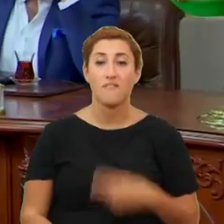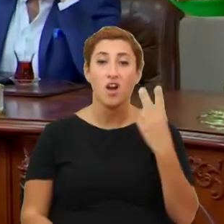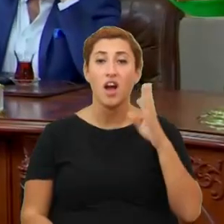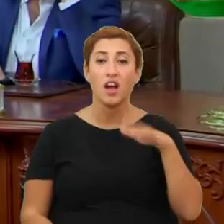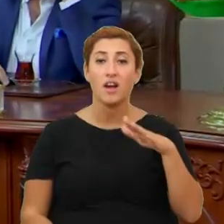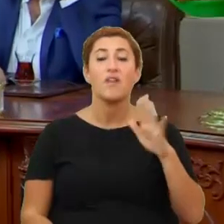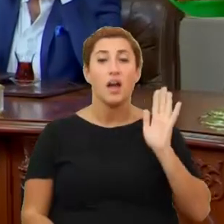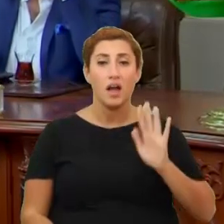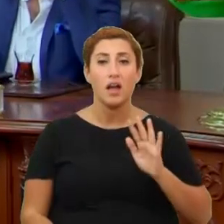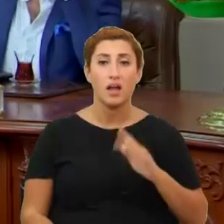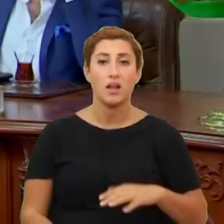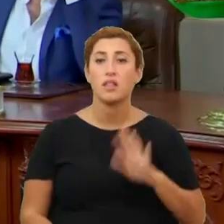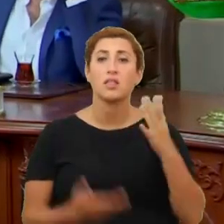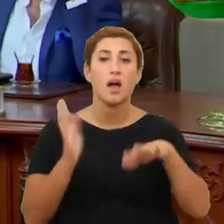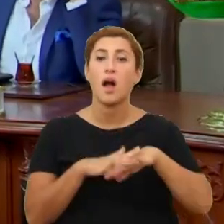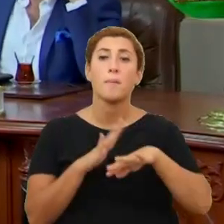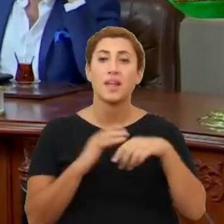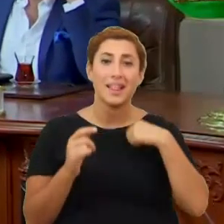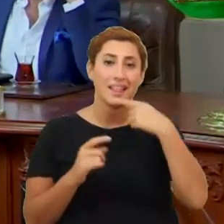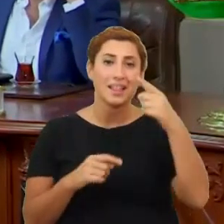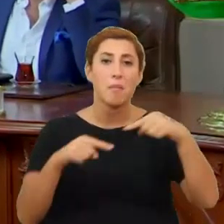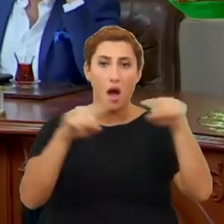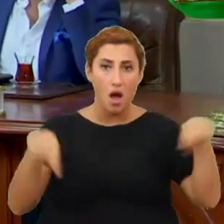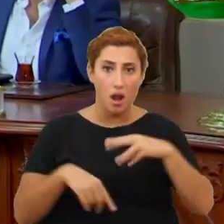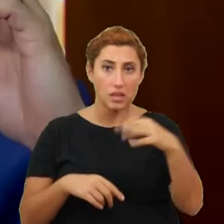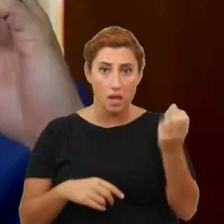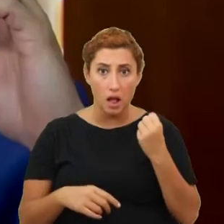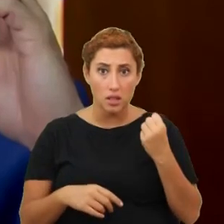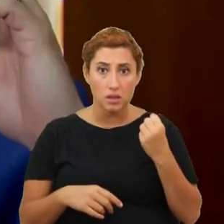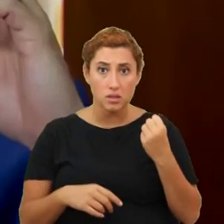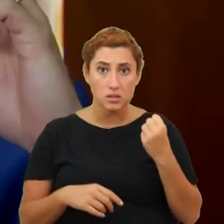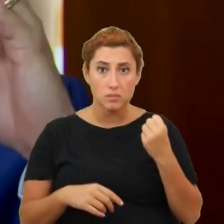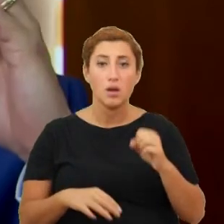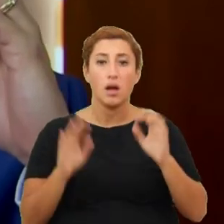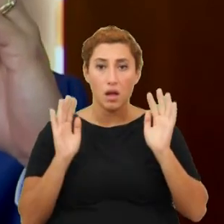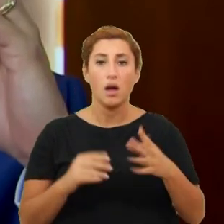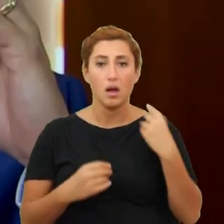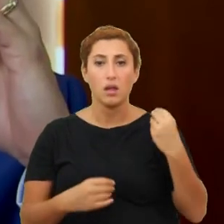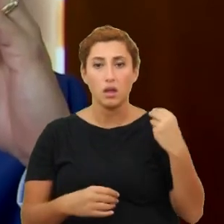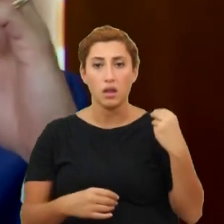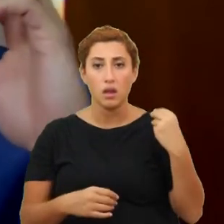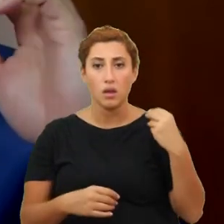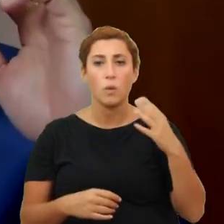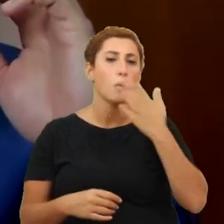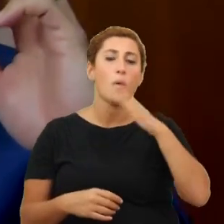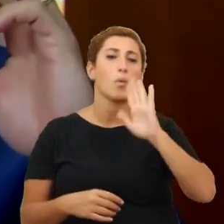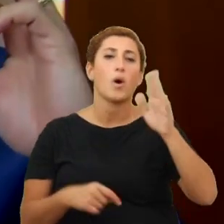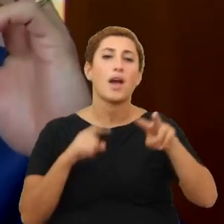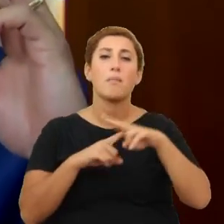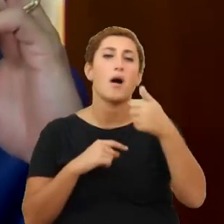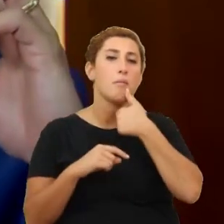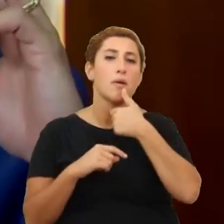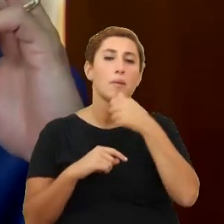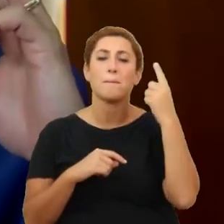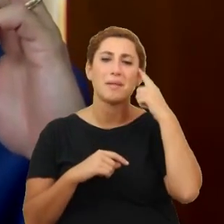Vakıf, ha? Ne yaptınız dediğim araziyi aldınız mı? Ha, iyi. Yok, Kemal